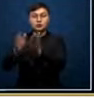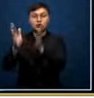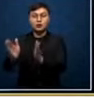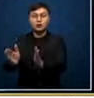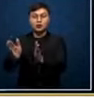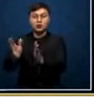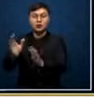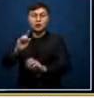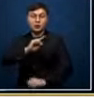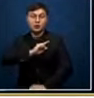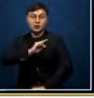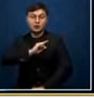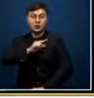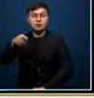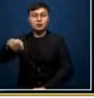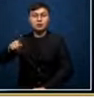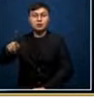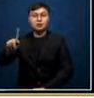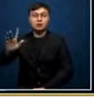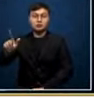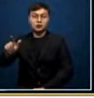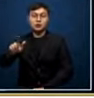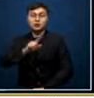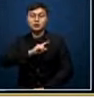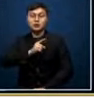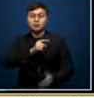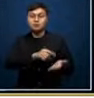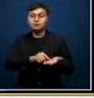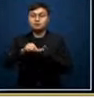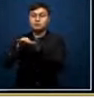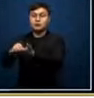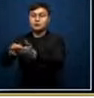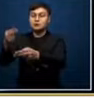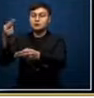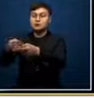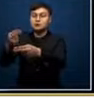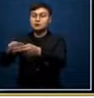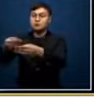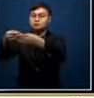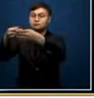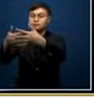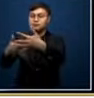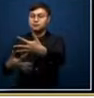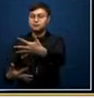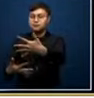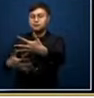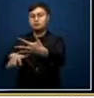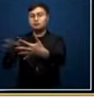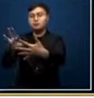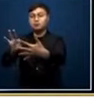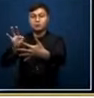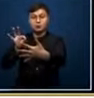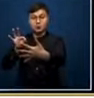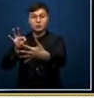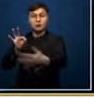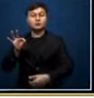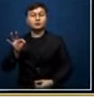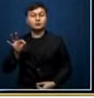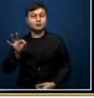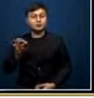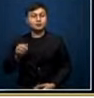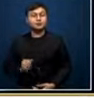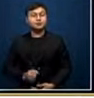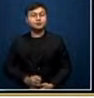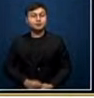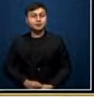ของสำนักงานปปชนะคะแล้วสำนักงานปปชก็จะคัดเลือกนะคะจากบุคคลที่หน่วยงานส่งไปนะ